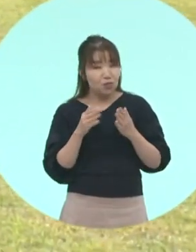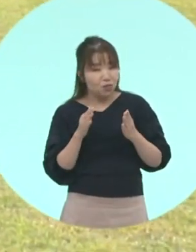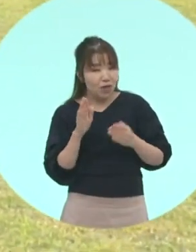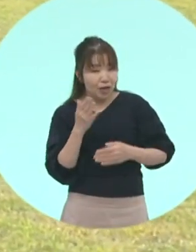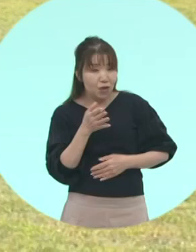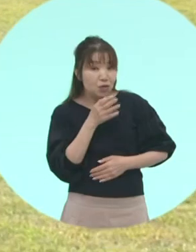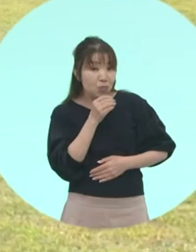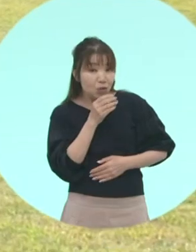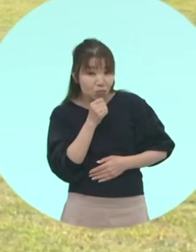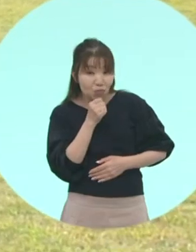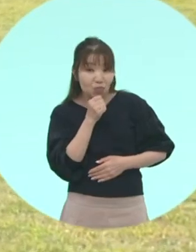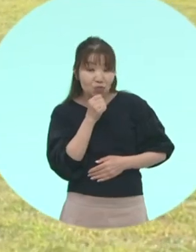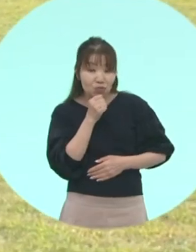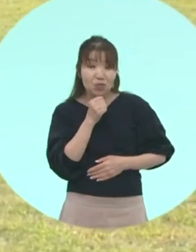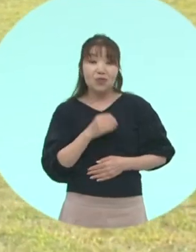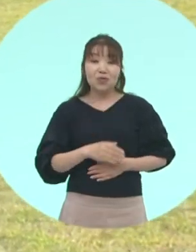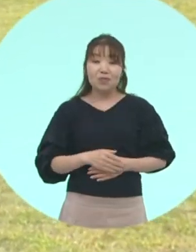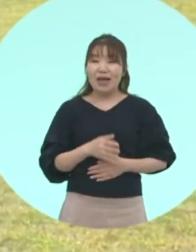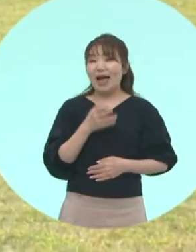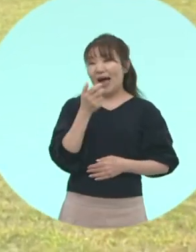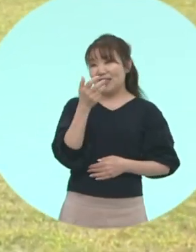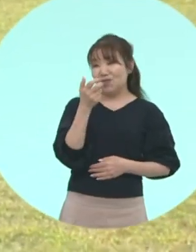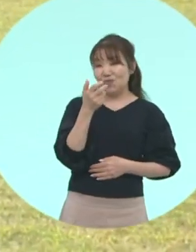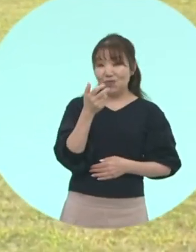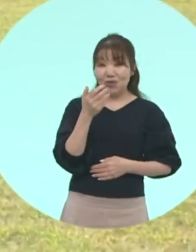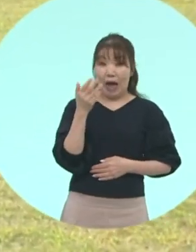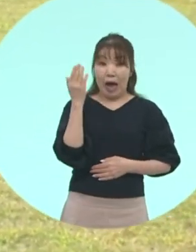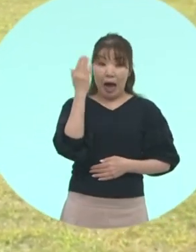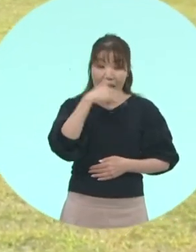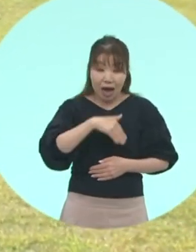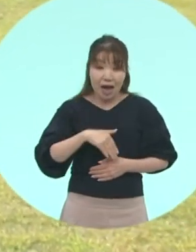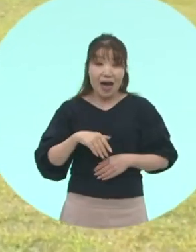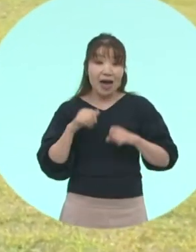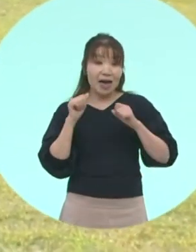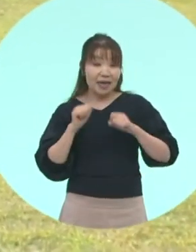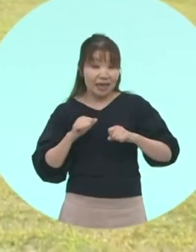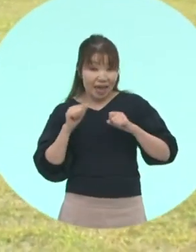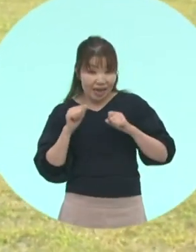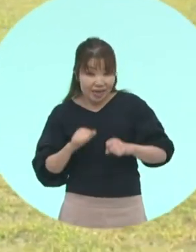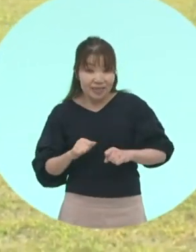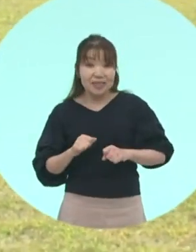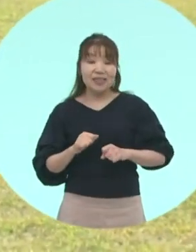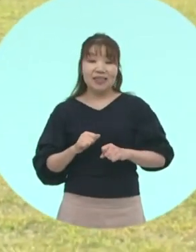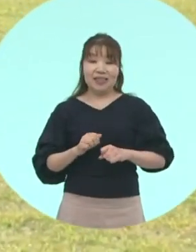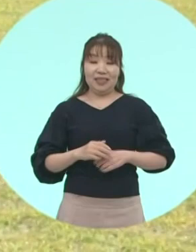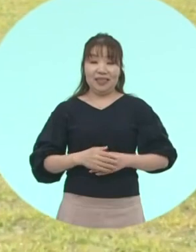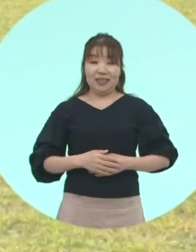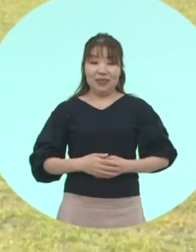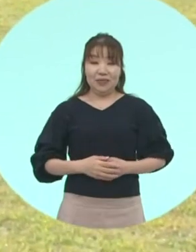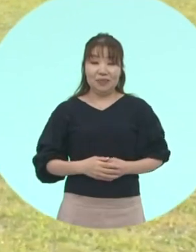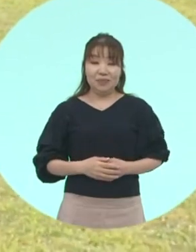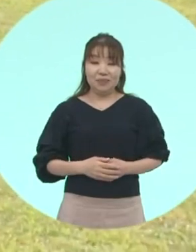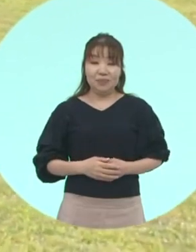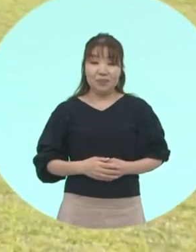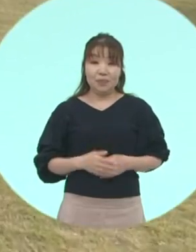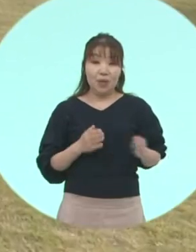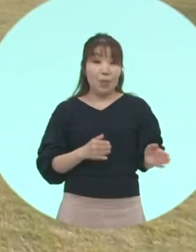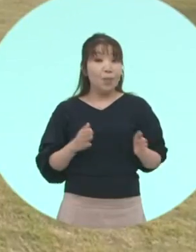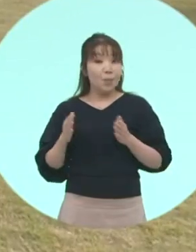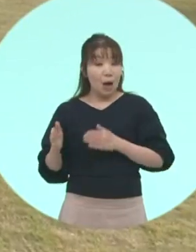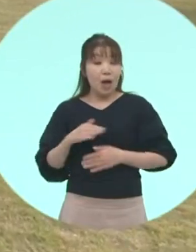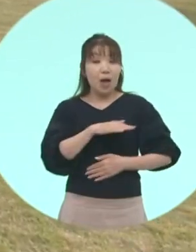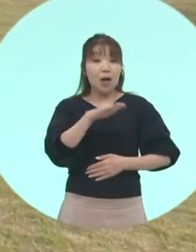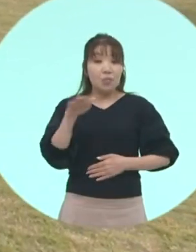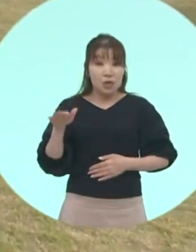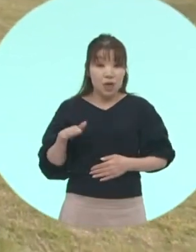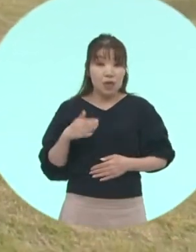今おいくつですか？ いやー、80です。 80代お元気ですね。ところで皆さ